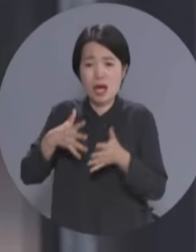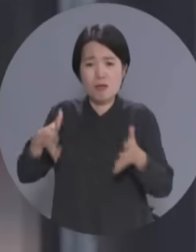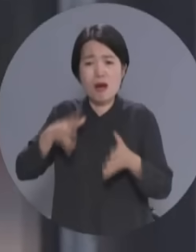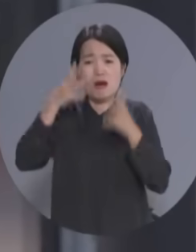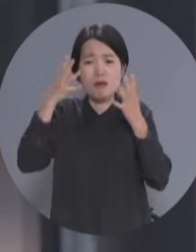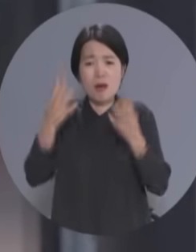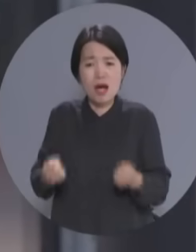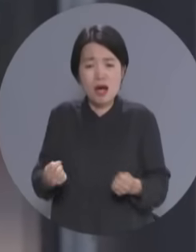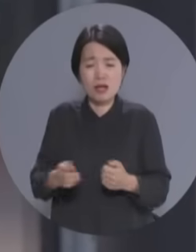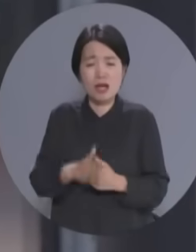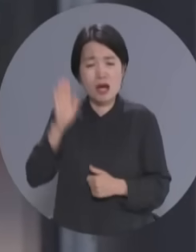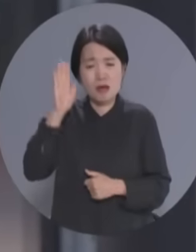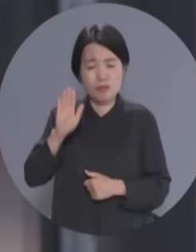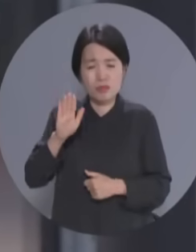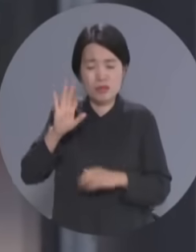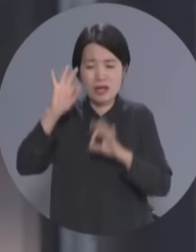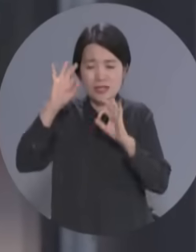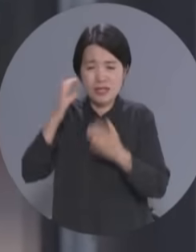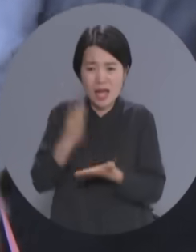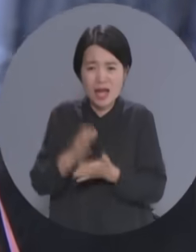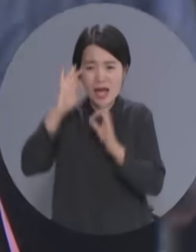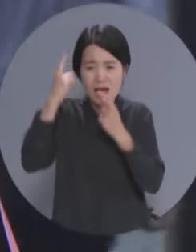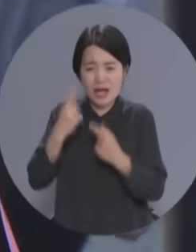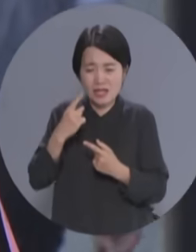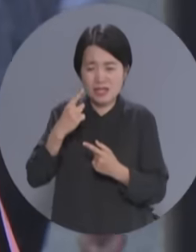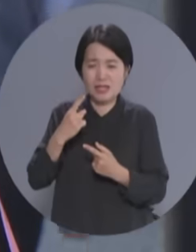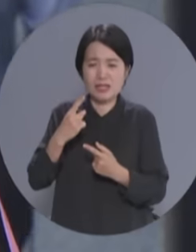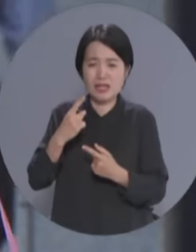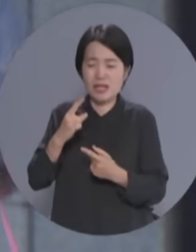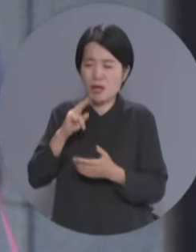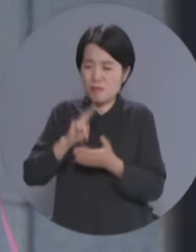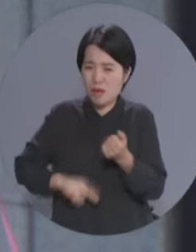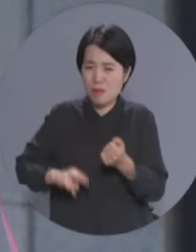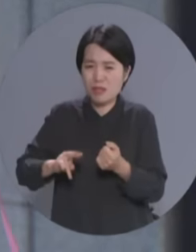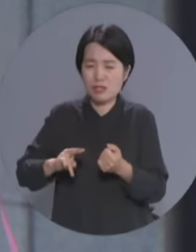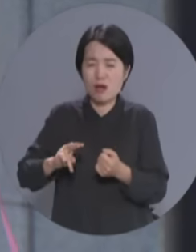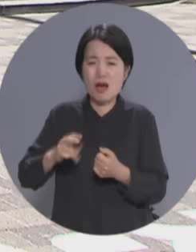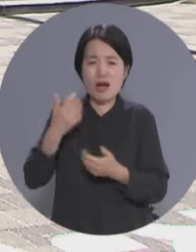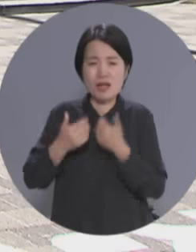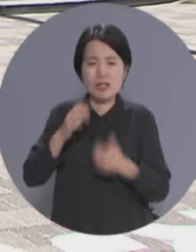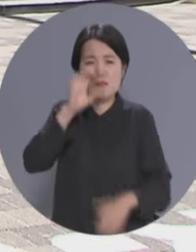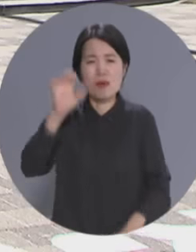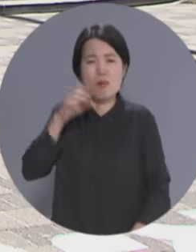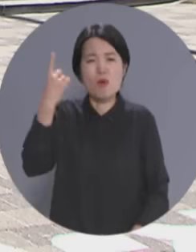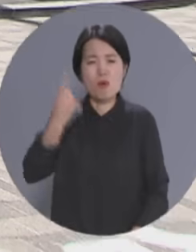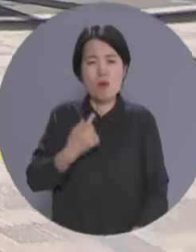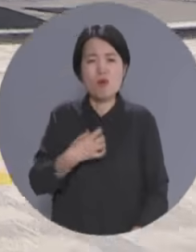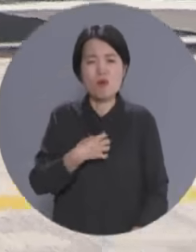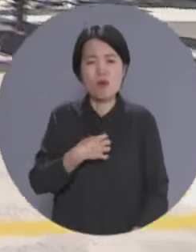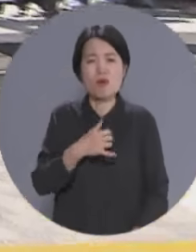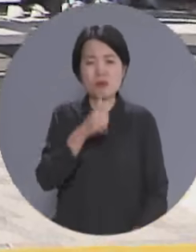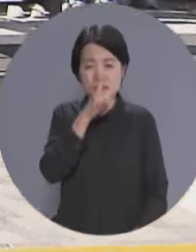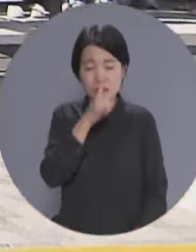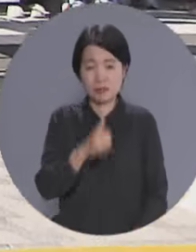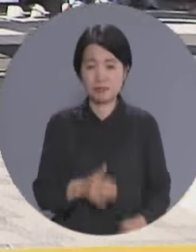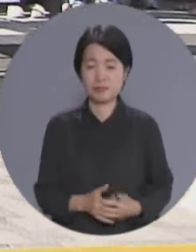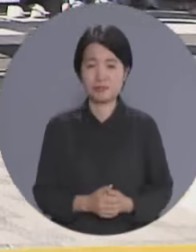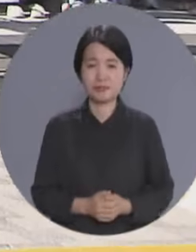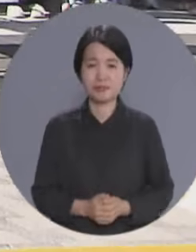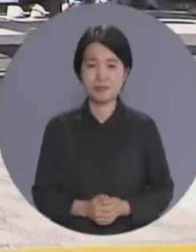지역은 앞으로 할인 분양으로 인한 갈등이 되풀이 될 수 있다는 우려가 나오고 있습니다 MBC 뉴스